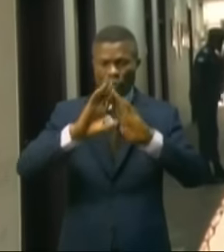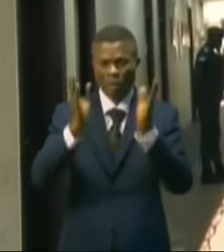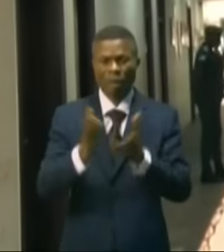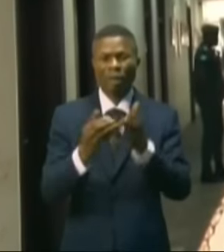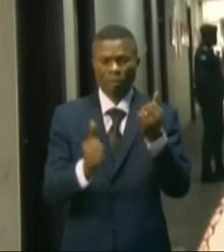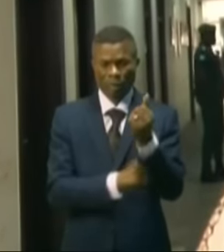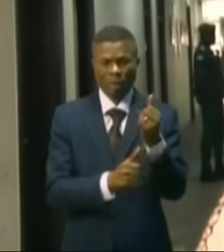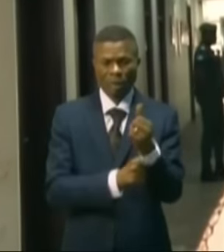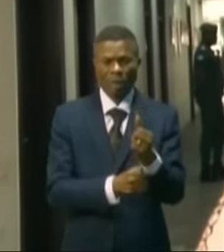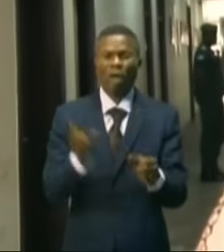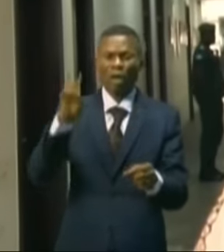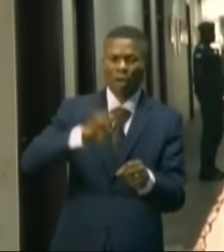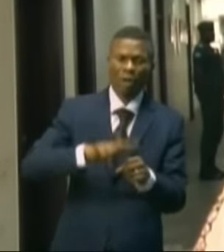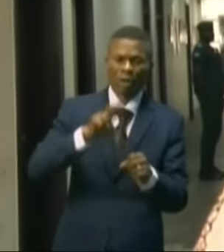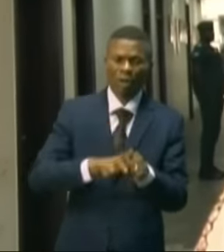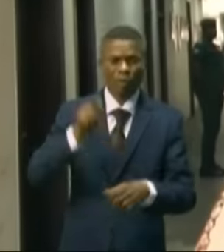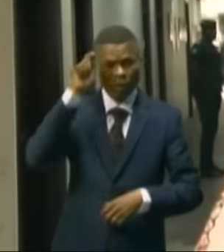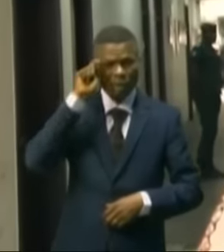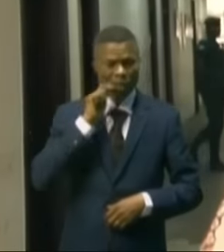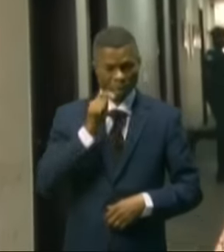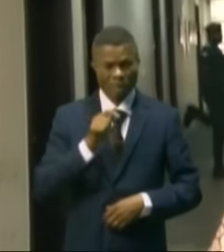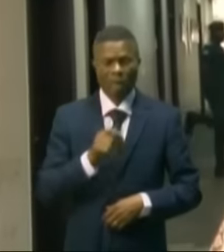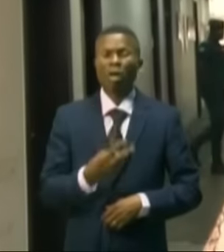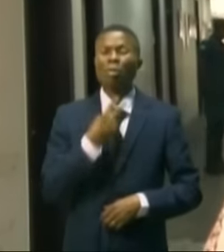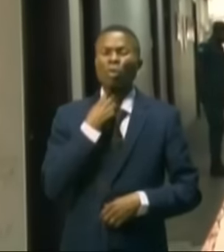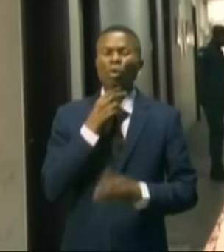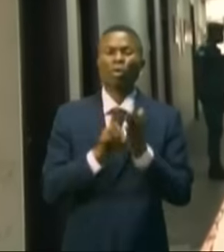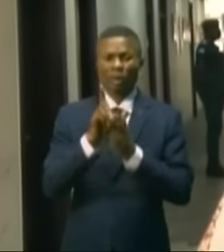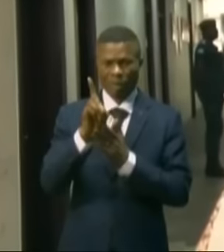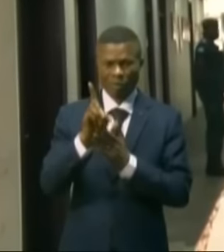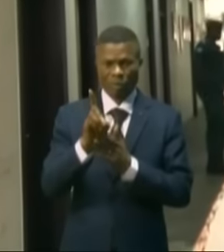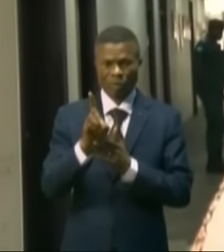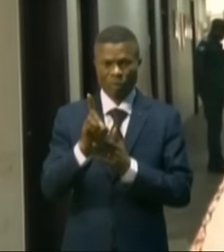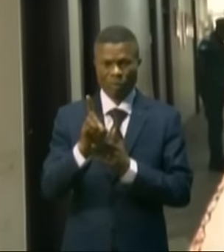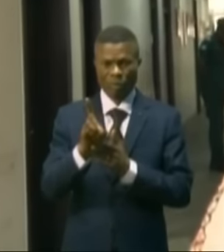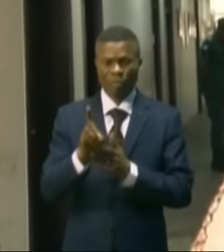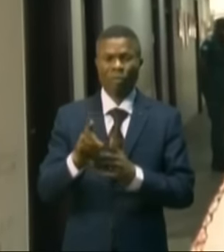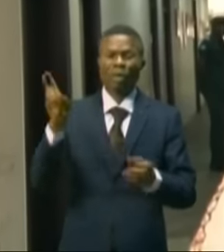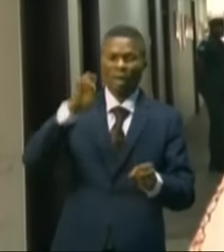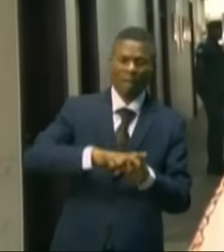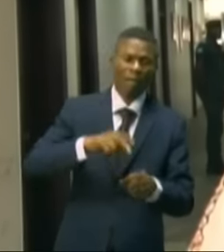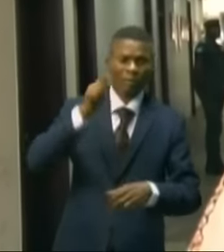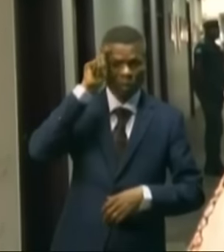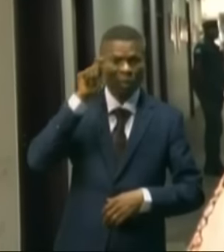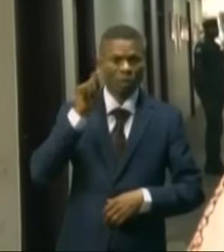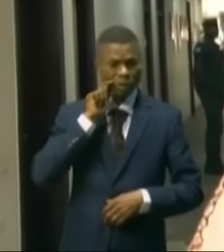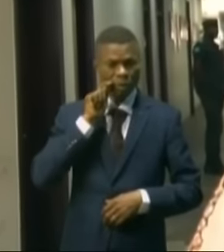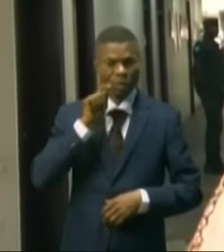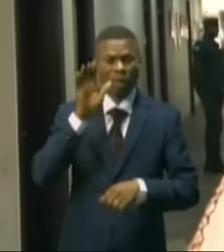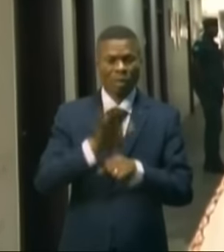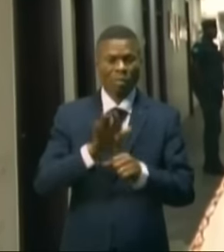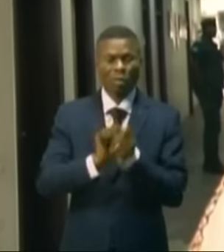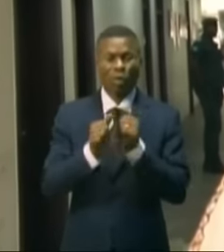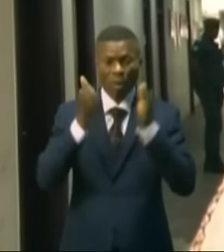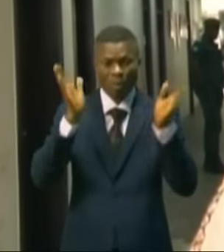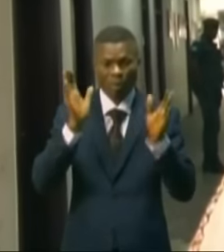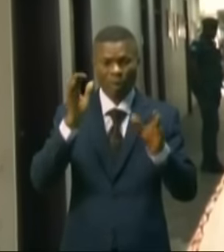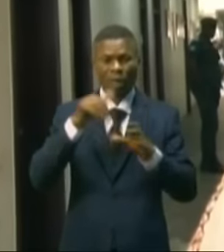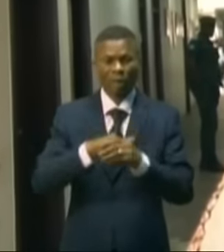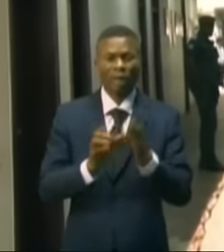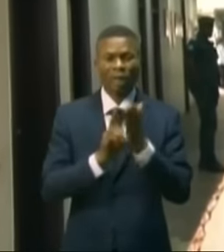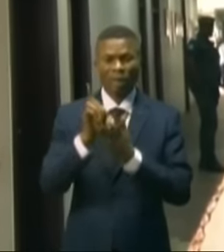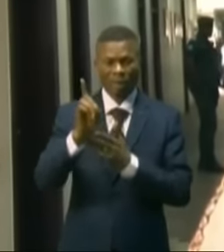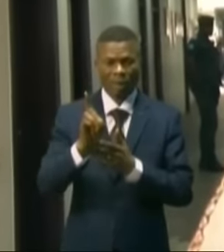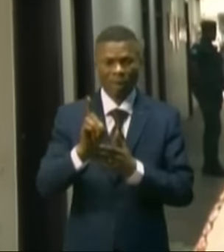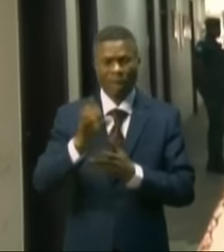puisque le harcèlement sexuel est un frein au développement. Le harcèlement sexuel a beaucoup de conséquences sur l'épanouissement et